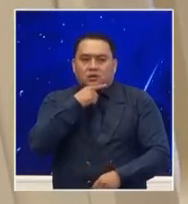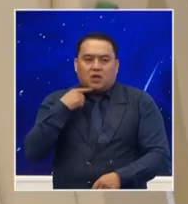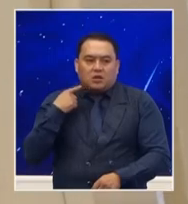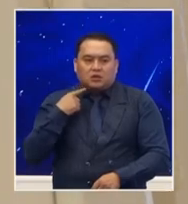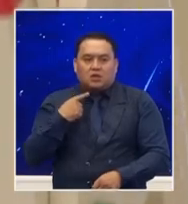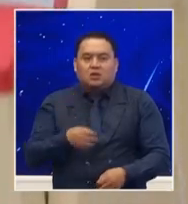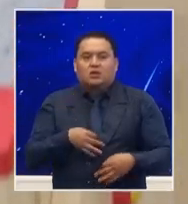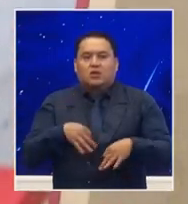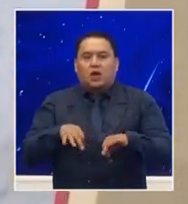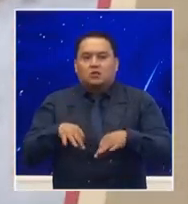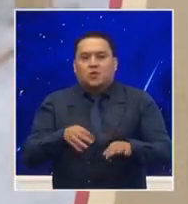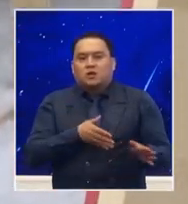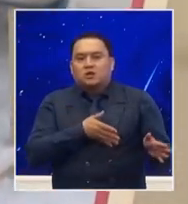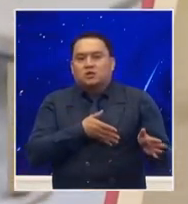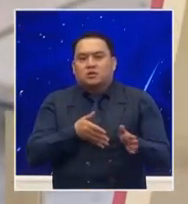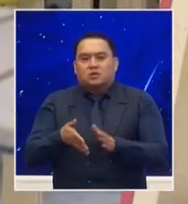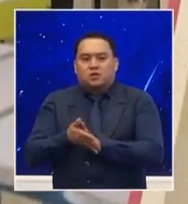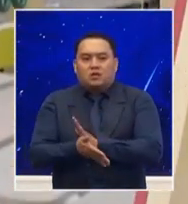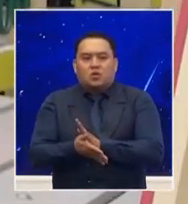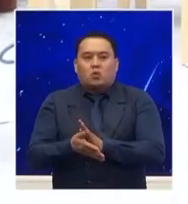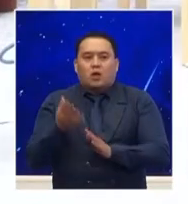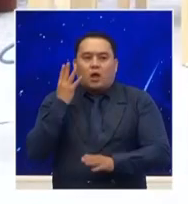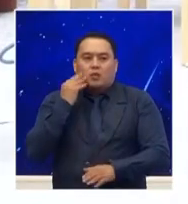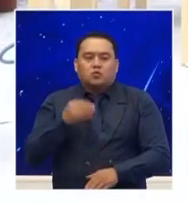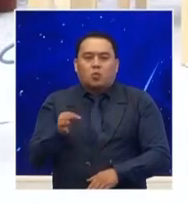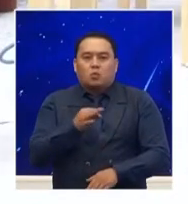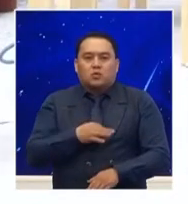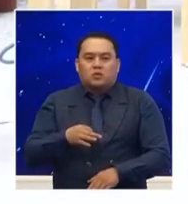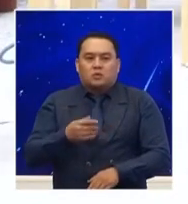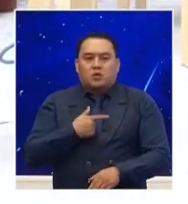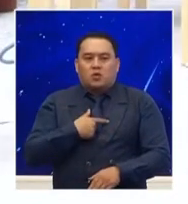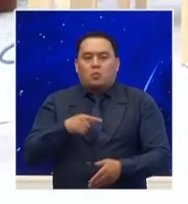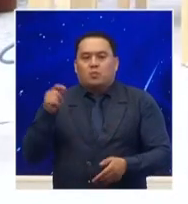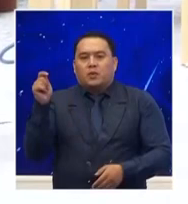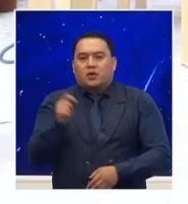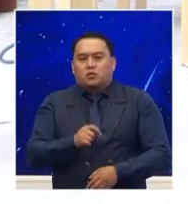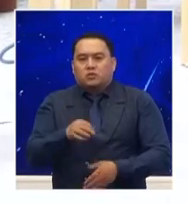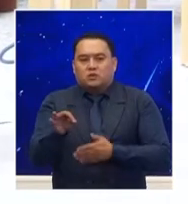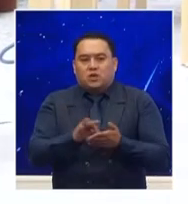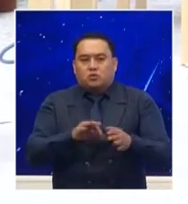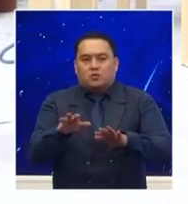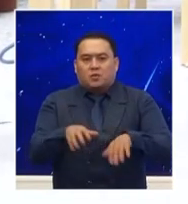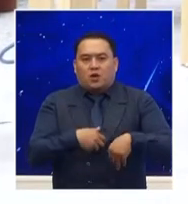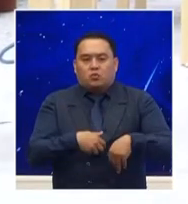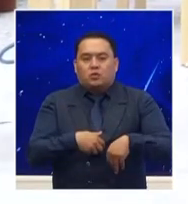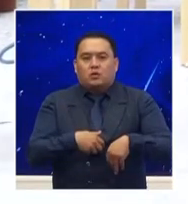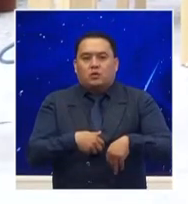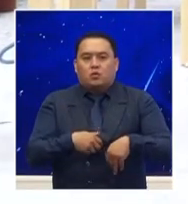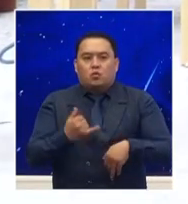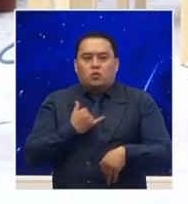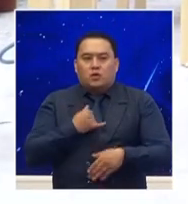это транспортные расходы. А здесь, в Алматинской области, они сюда к нам приезжают и сразу забирают. И у